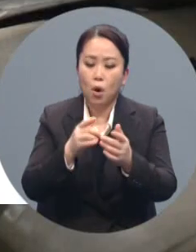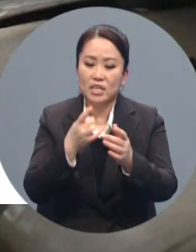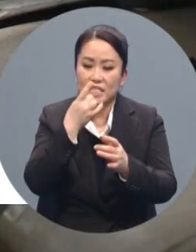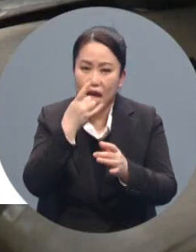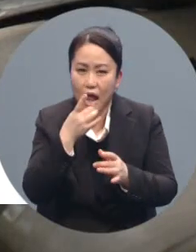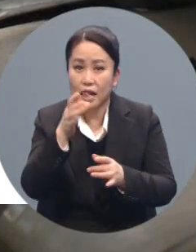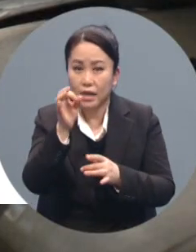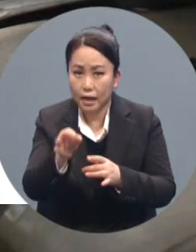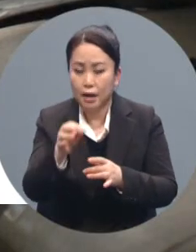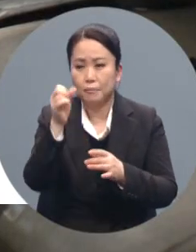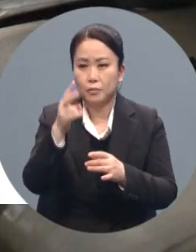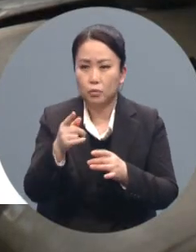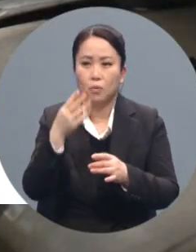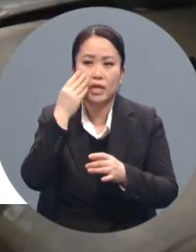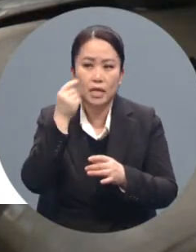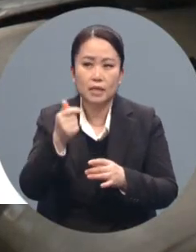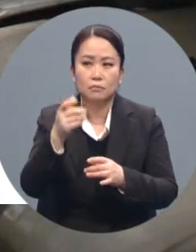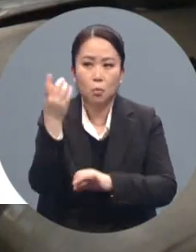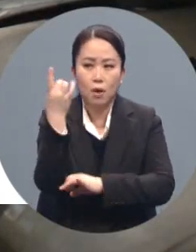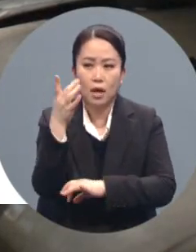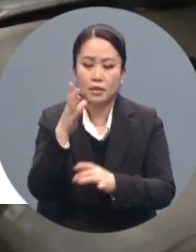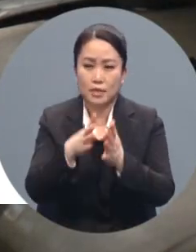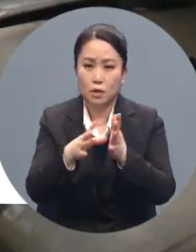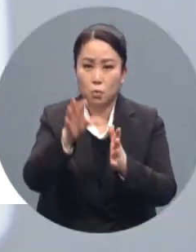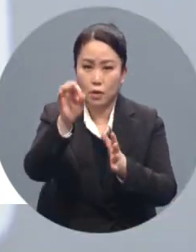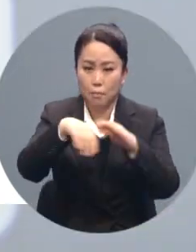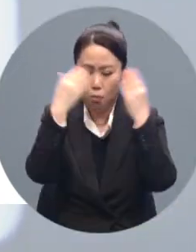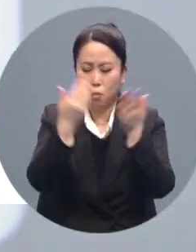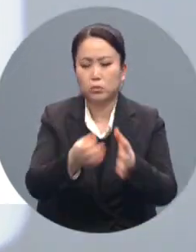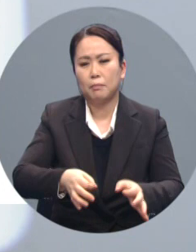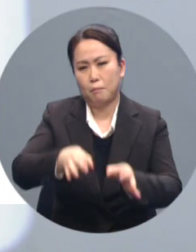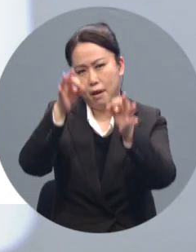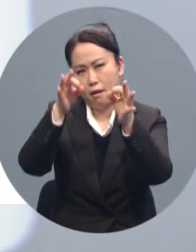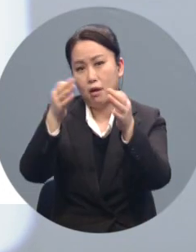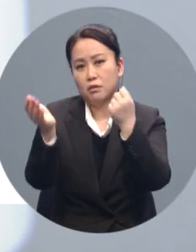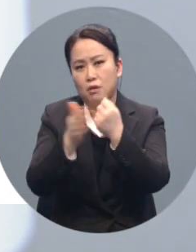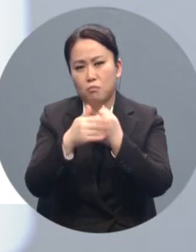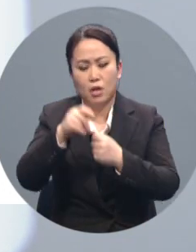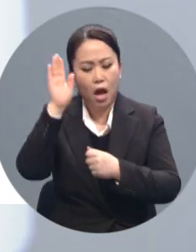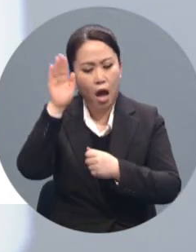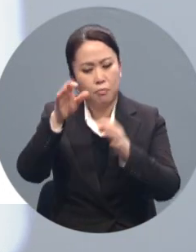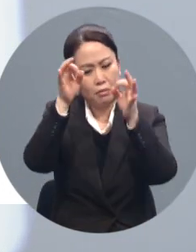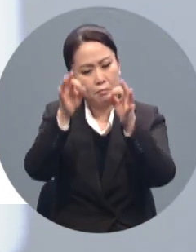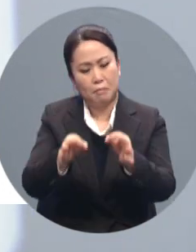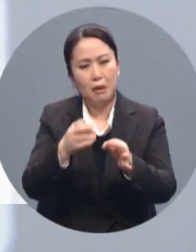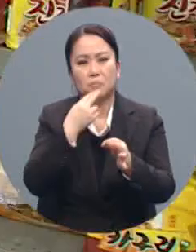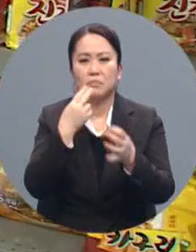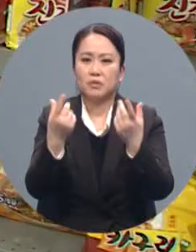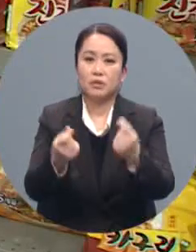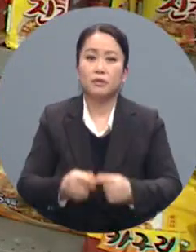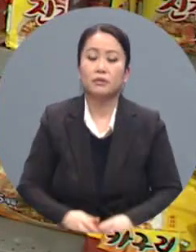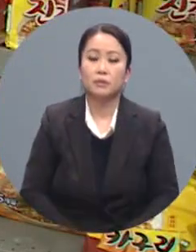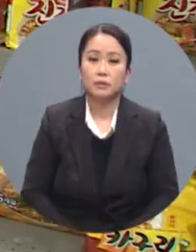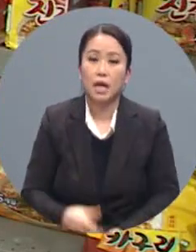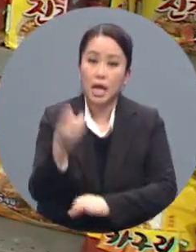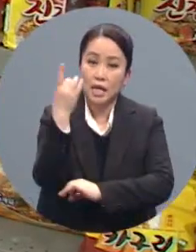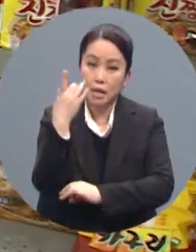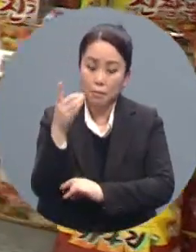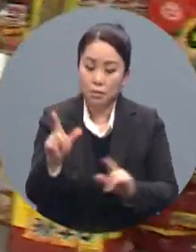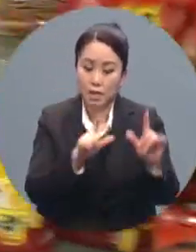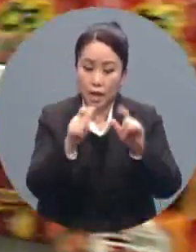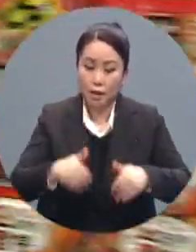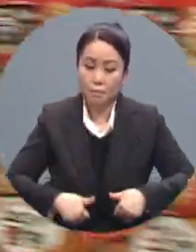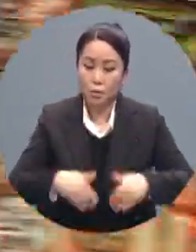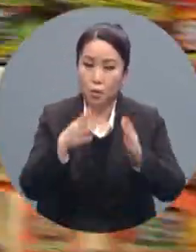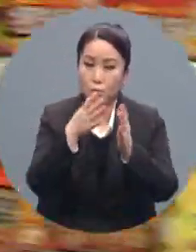않습니까? 연쇄적으로 다 올랐기 때문에 앞으로도 쉽게 떨어지지는 않을 것 같습니다. 기본 생필품과